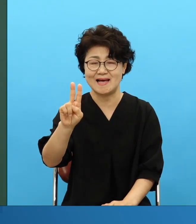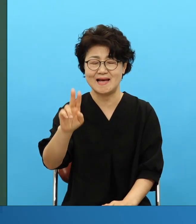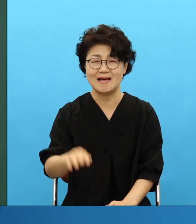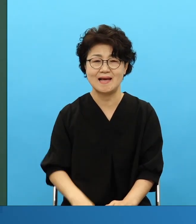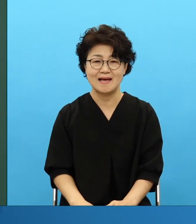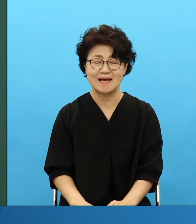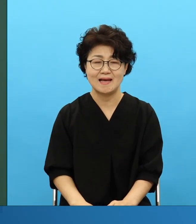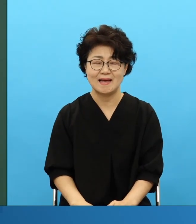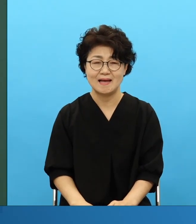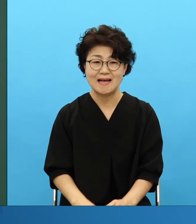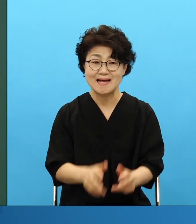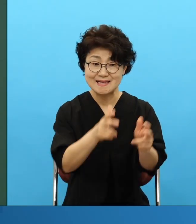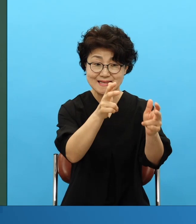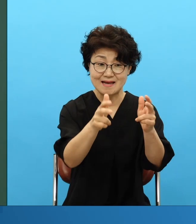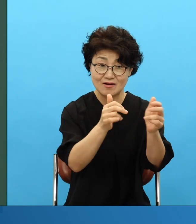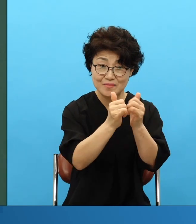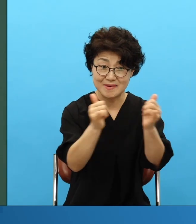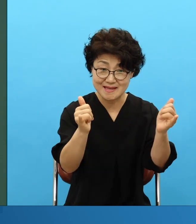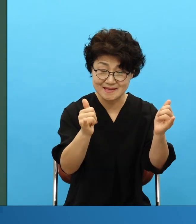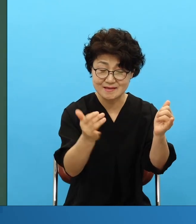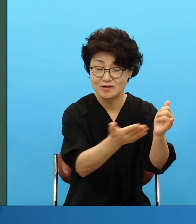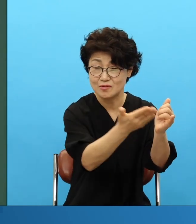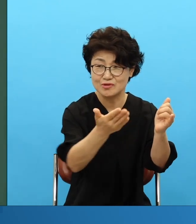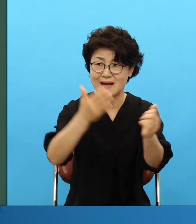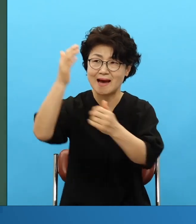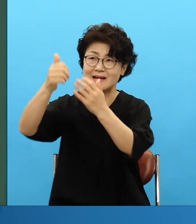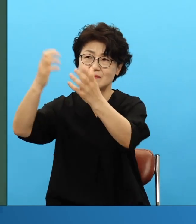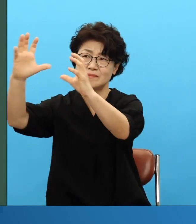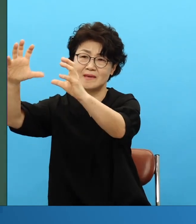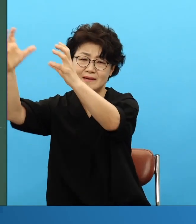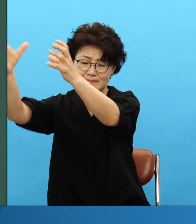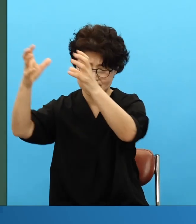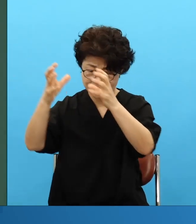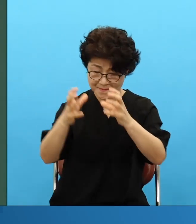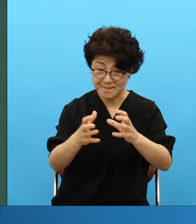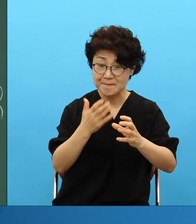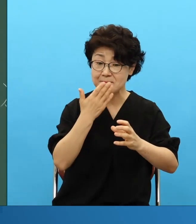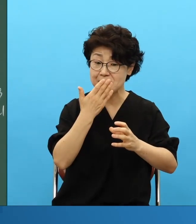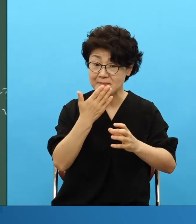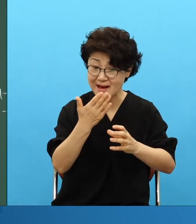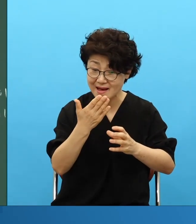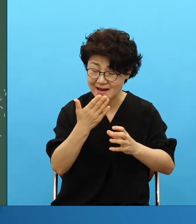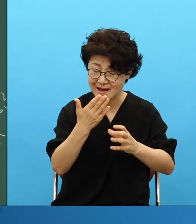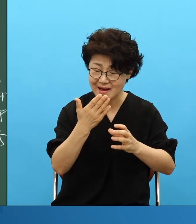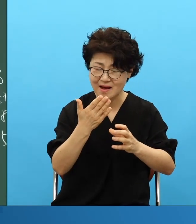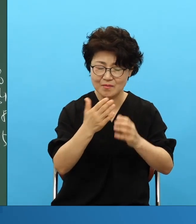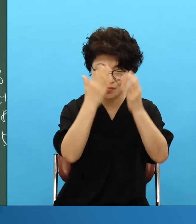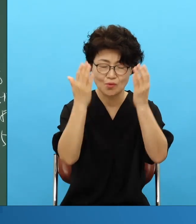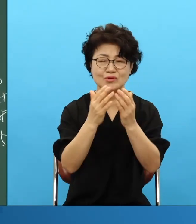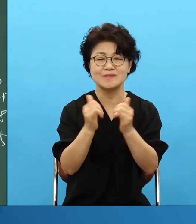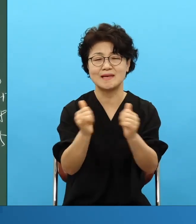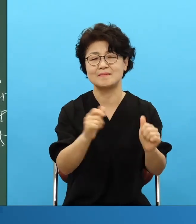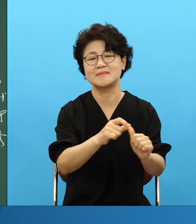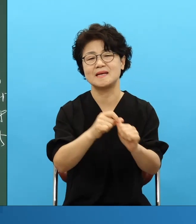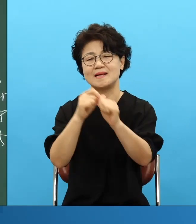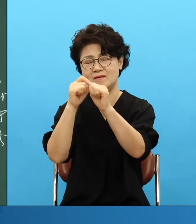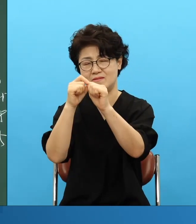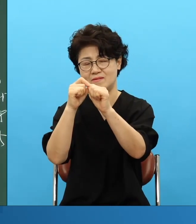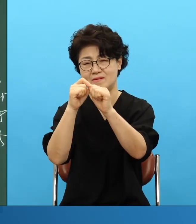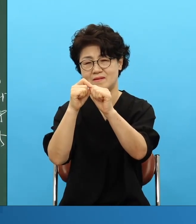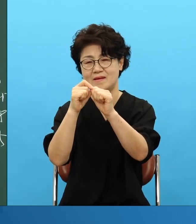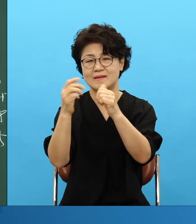모든 사람 살릴 수 있습니다. If the answer of God's kingdom comes upon your business, you can save all people. 네, 절대 놓치면 안 돼요. You must never lose hold of